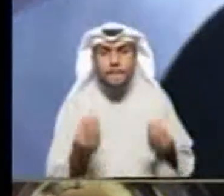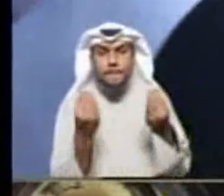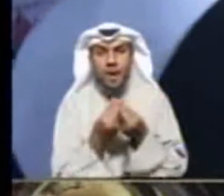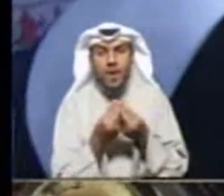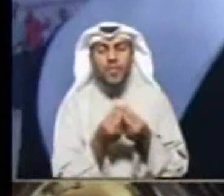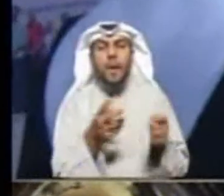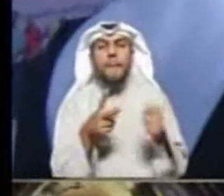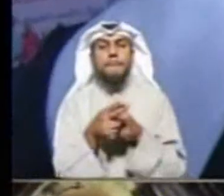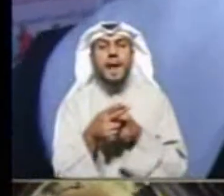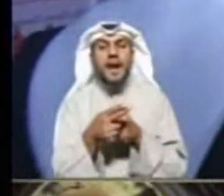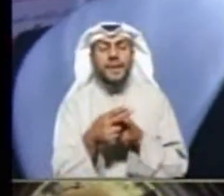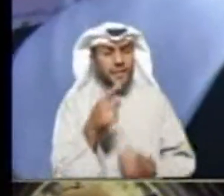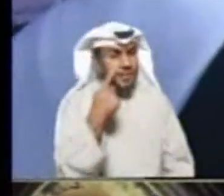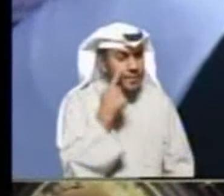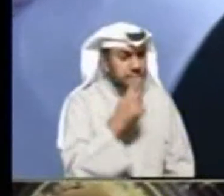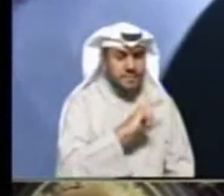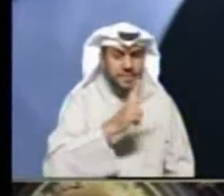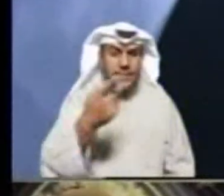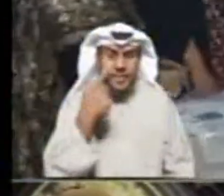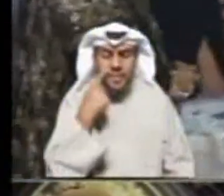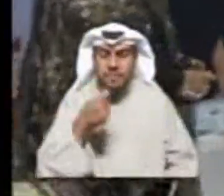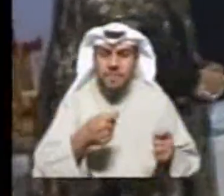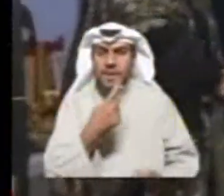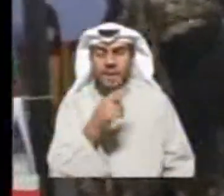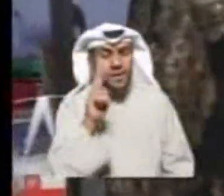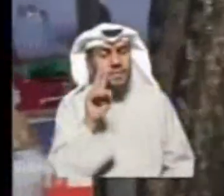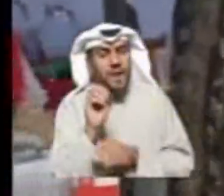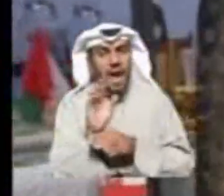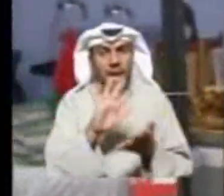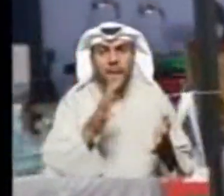الخليجيين في مختلف المجالات. مروة محرم، تلفزيون دولة الكويت.